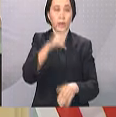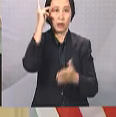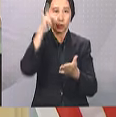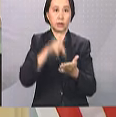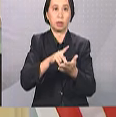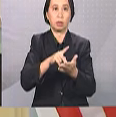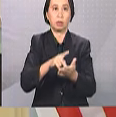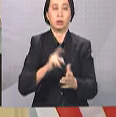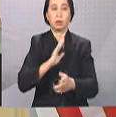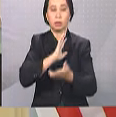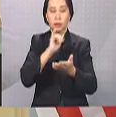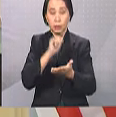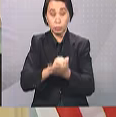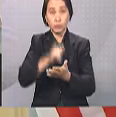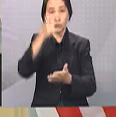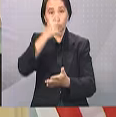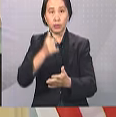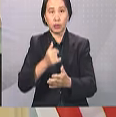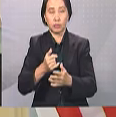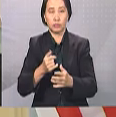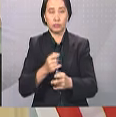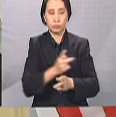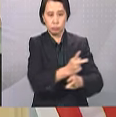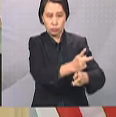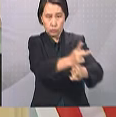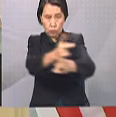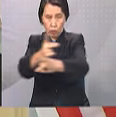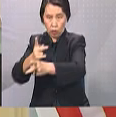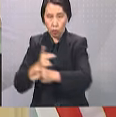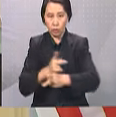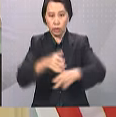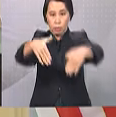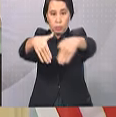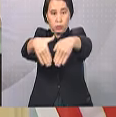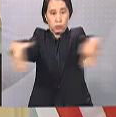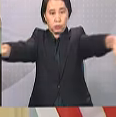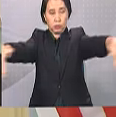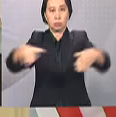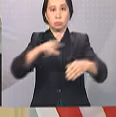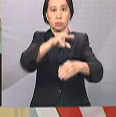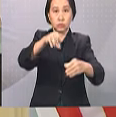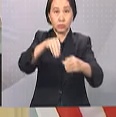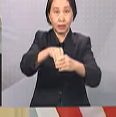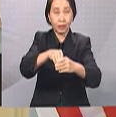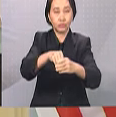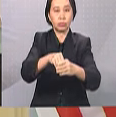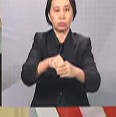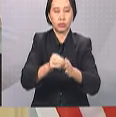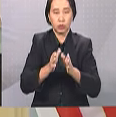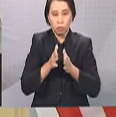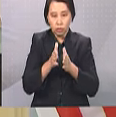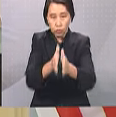kawalan di kawasan sempadan termasuk lorong-lorong tikus